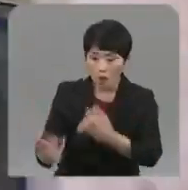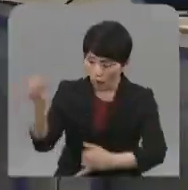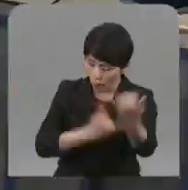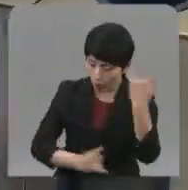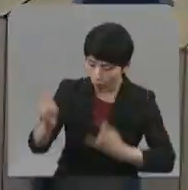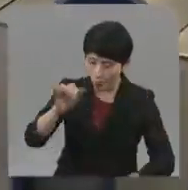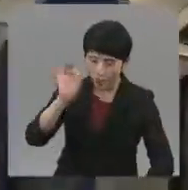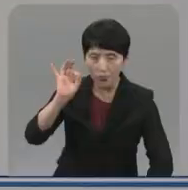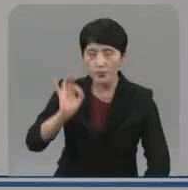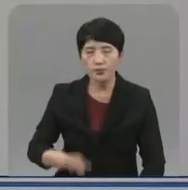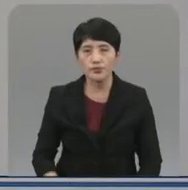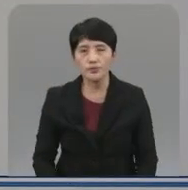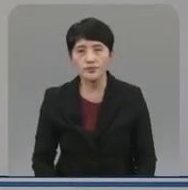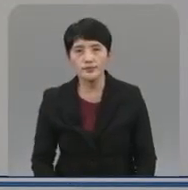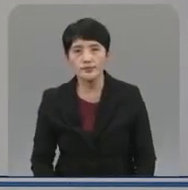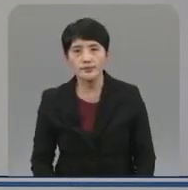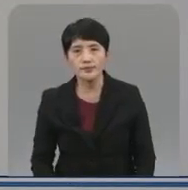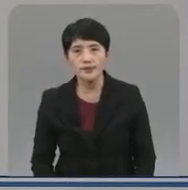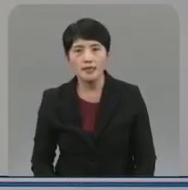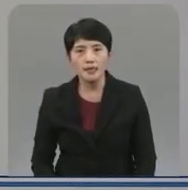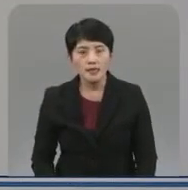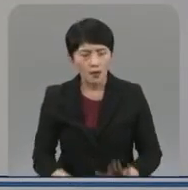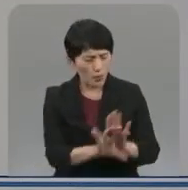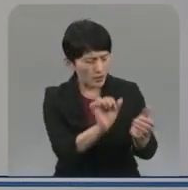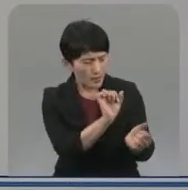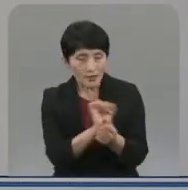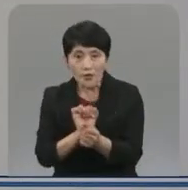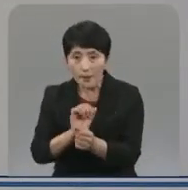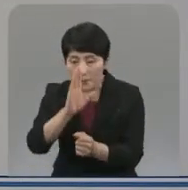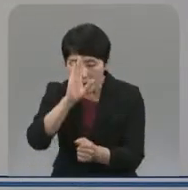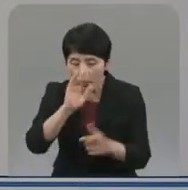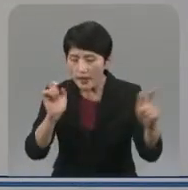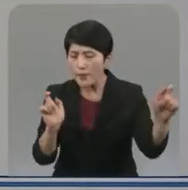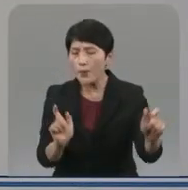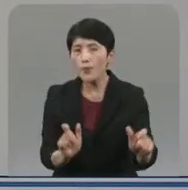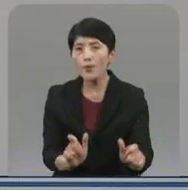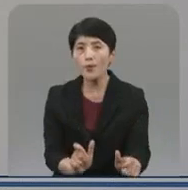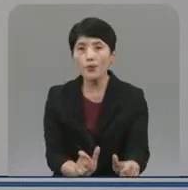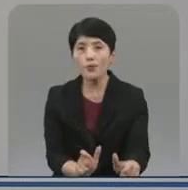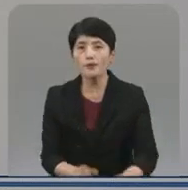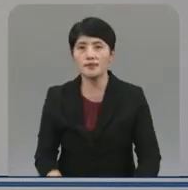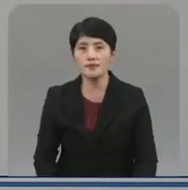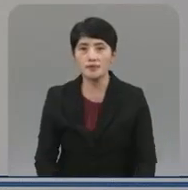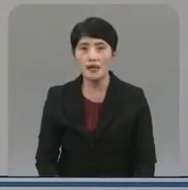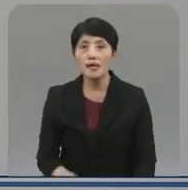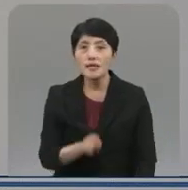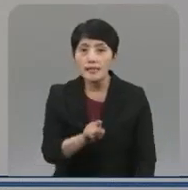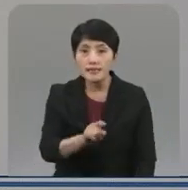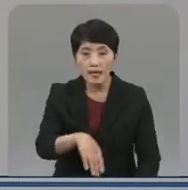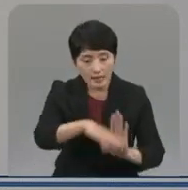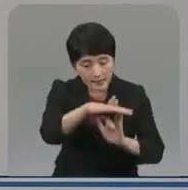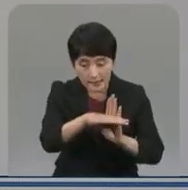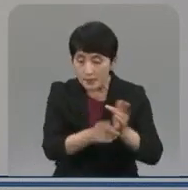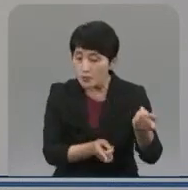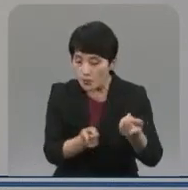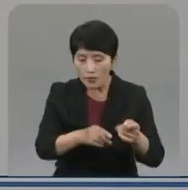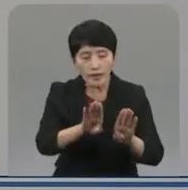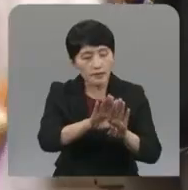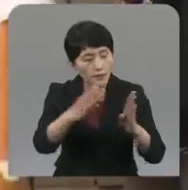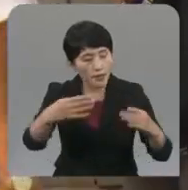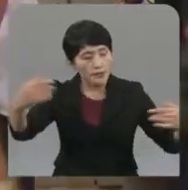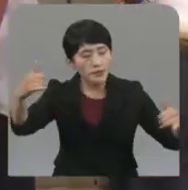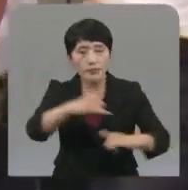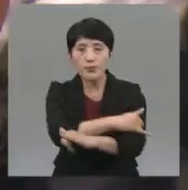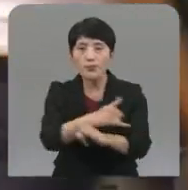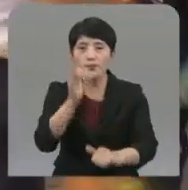pu retourner sur leur terre natal les vols Pyongyang Pékin sont assurés désormais trois fois par semaine de plus la liaison entre la capitale